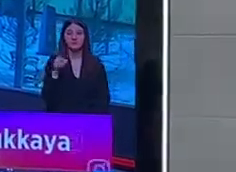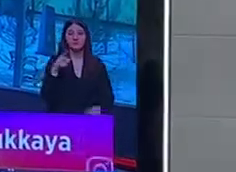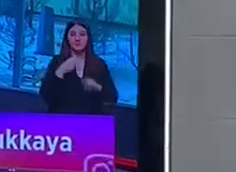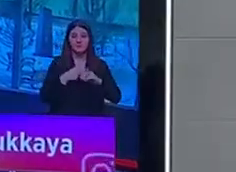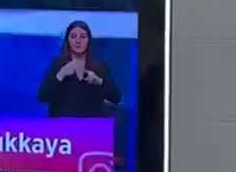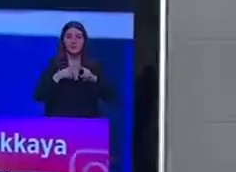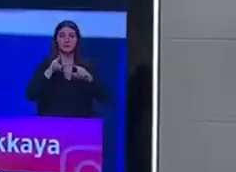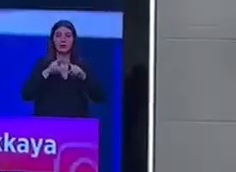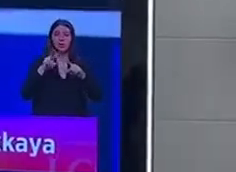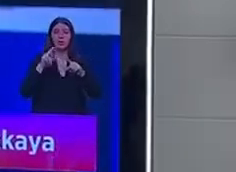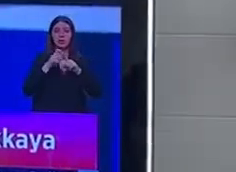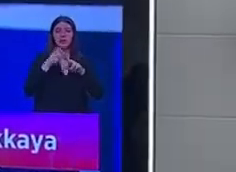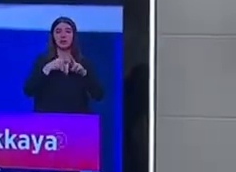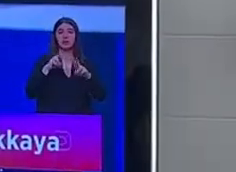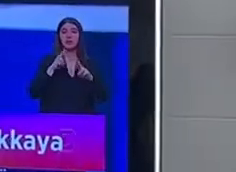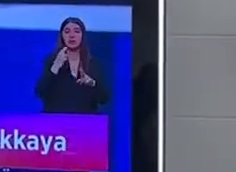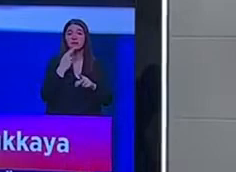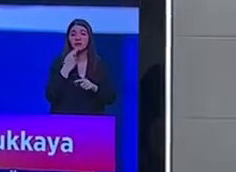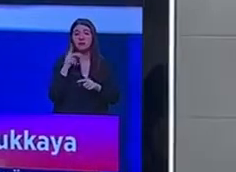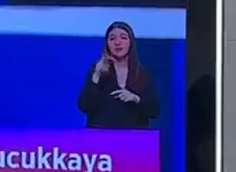Handan Gökçek'in 8 kadın.